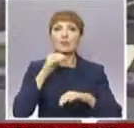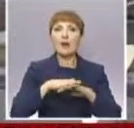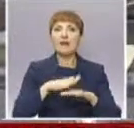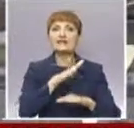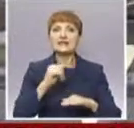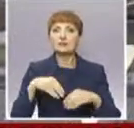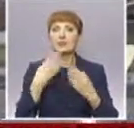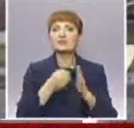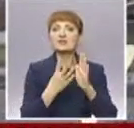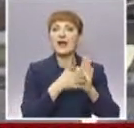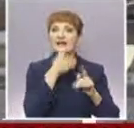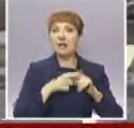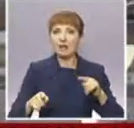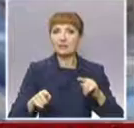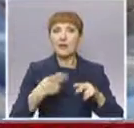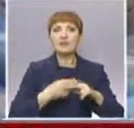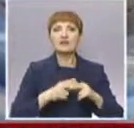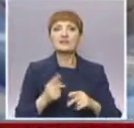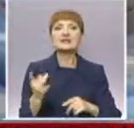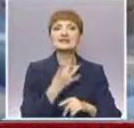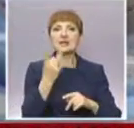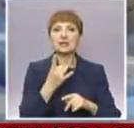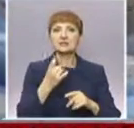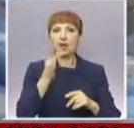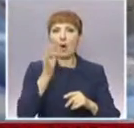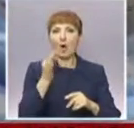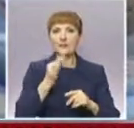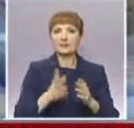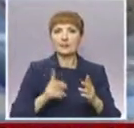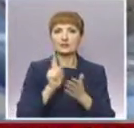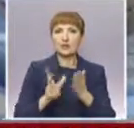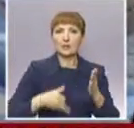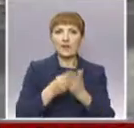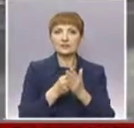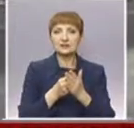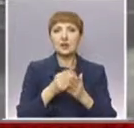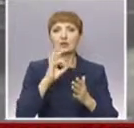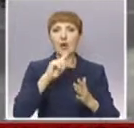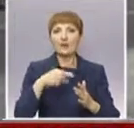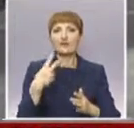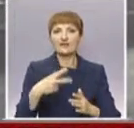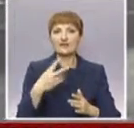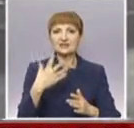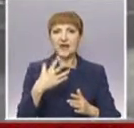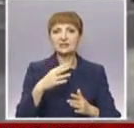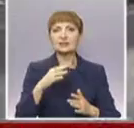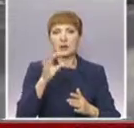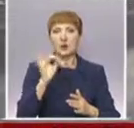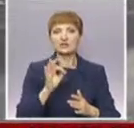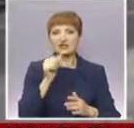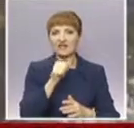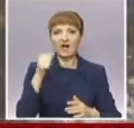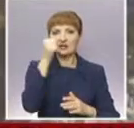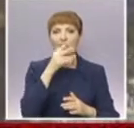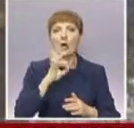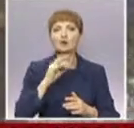на 19 лет при этом единовременная комиссия подлежащие уплате составляет 0,25 процентов годовых